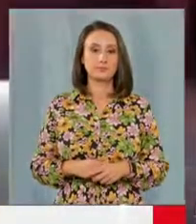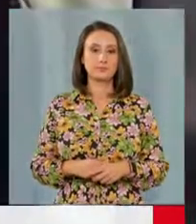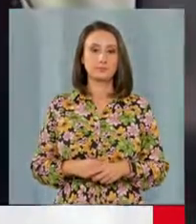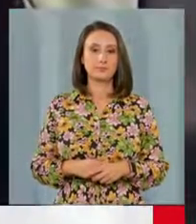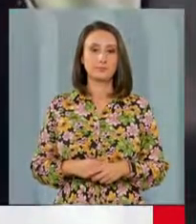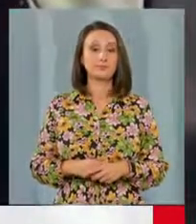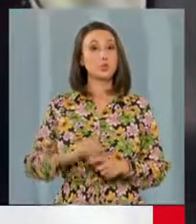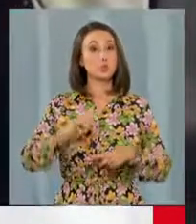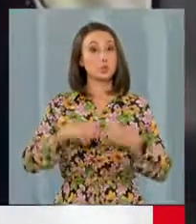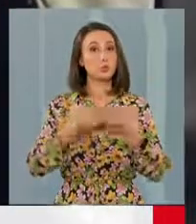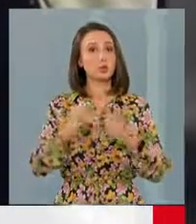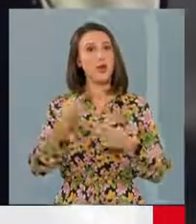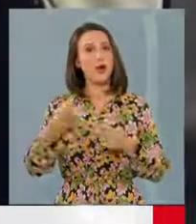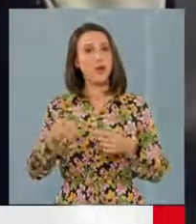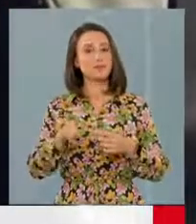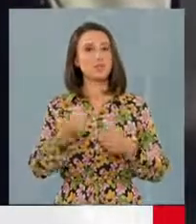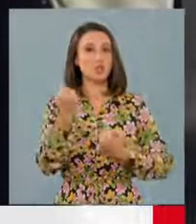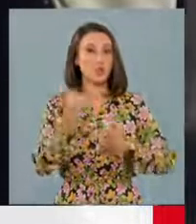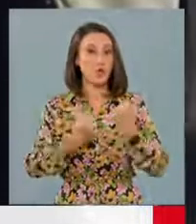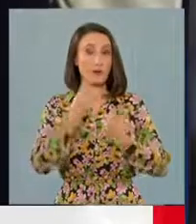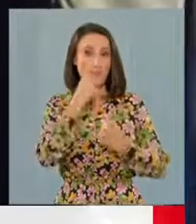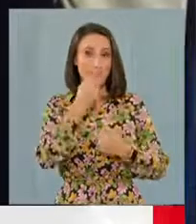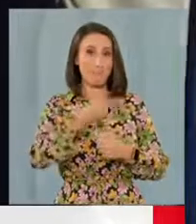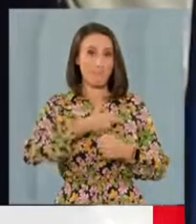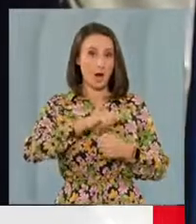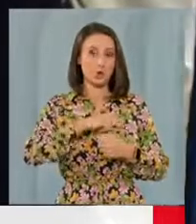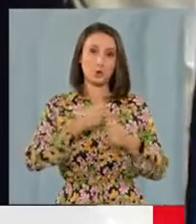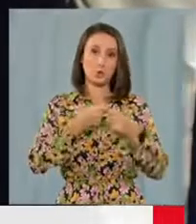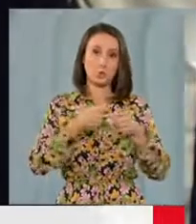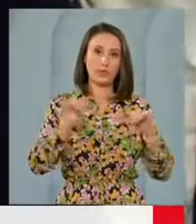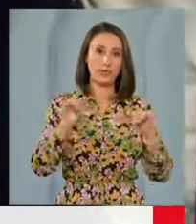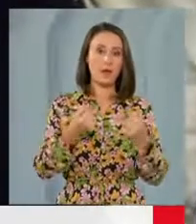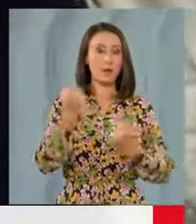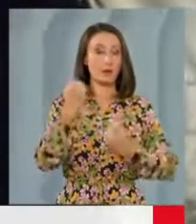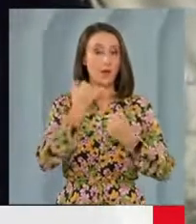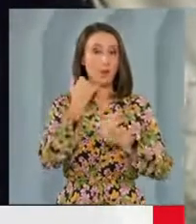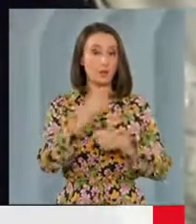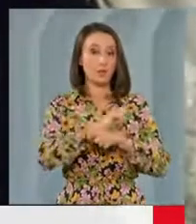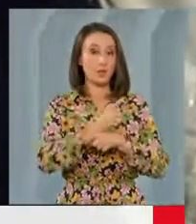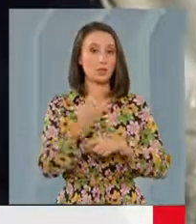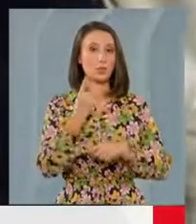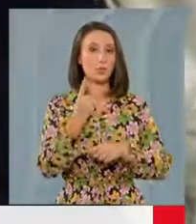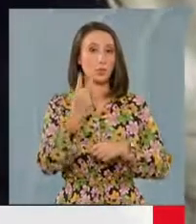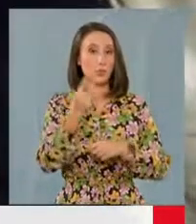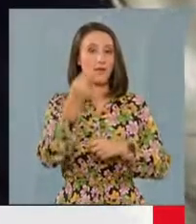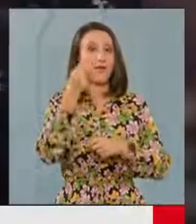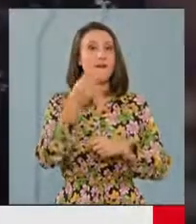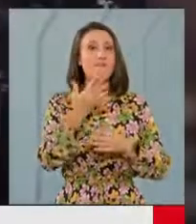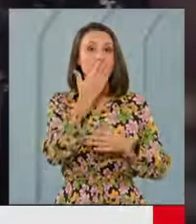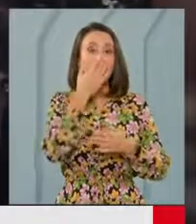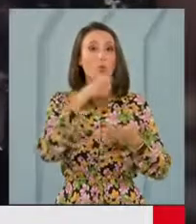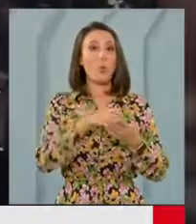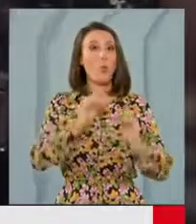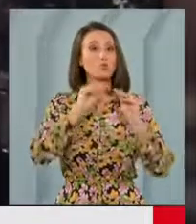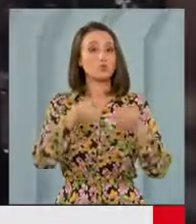După ce ați participat la trafic au fost martori ai întregului incident șoferii au sunat imediat la 112 la fața locului au ajuns